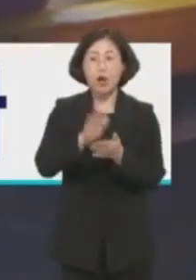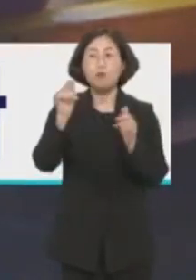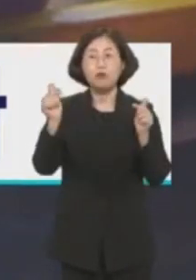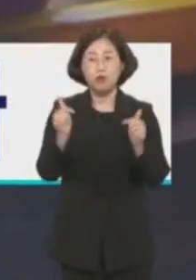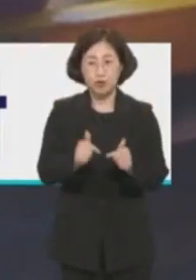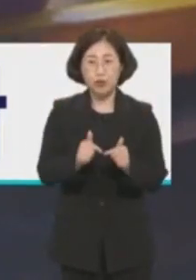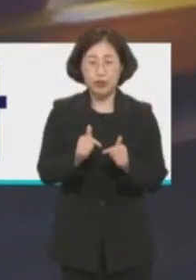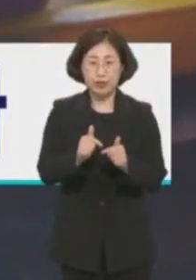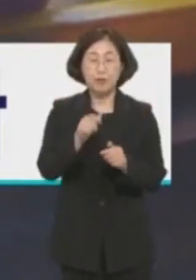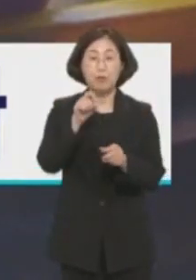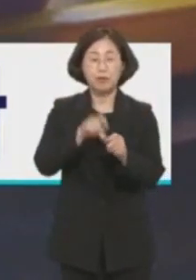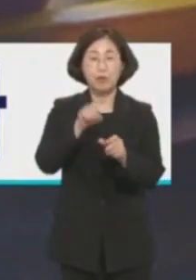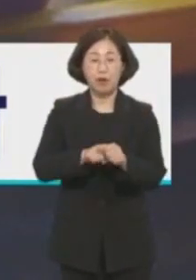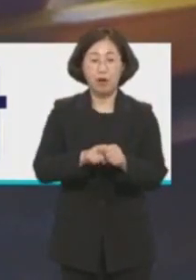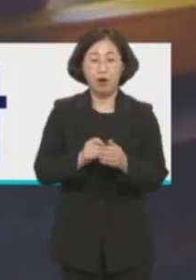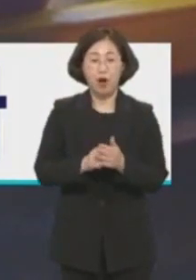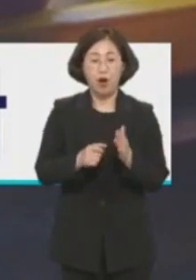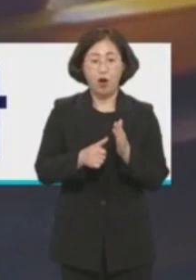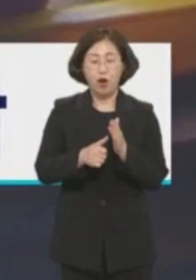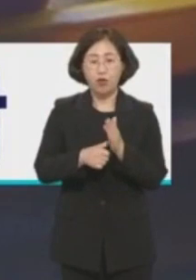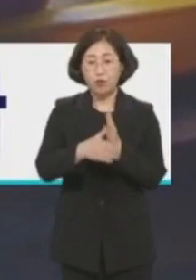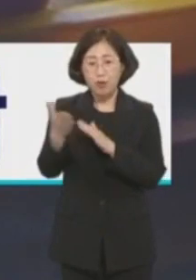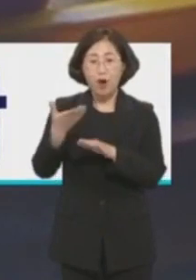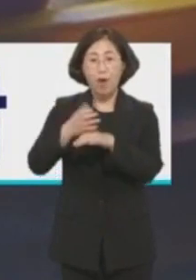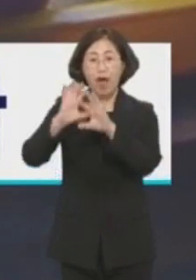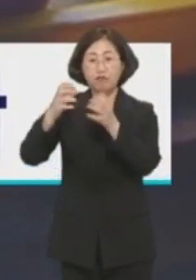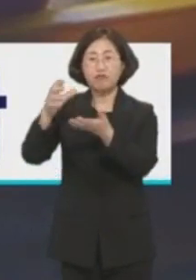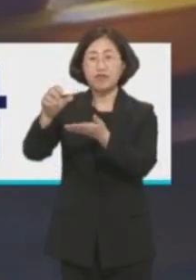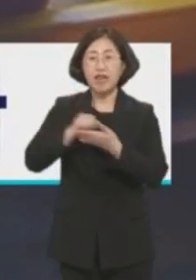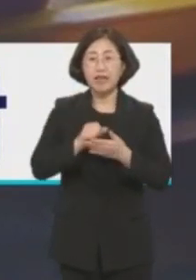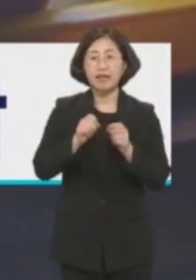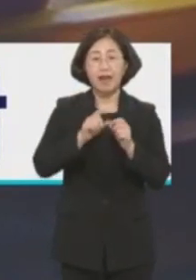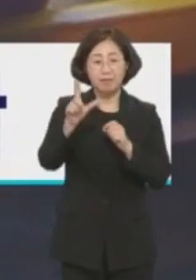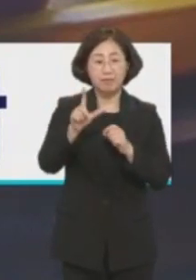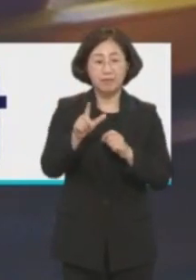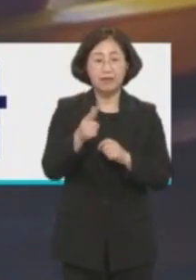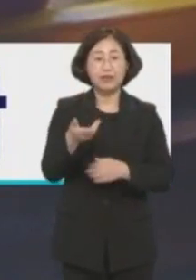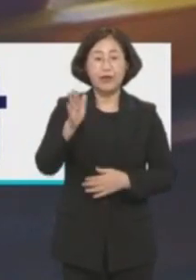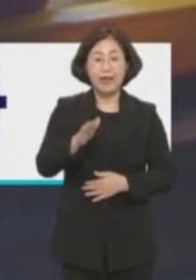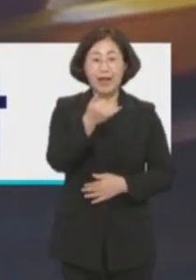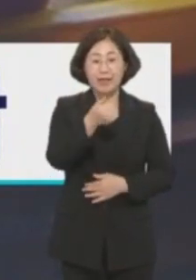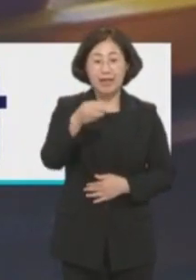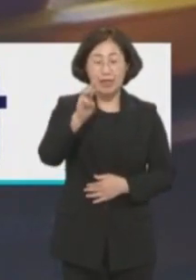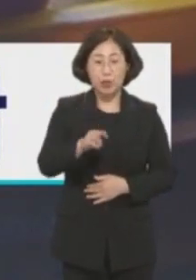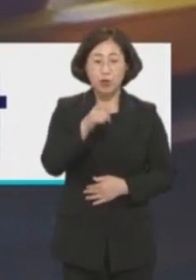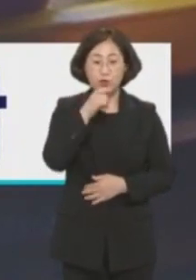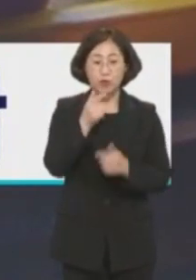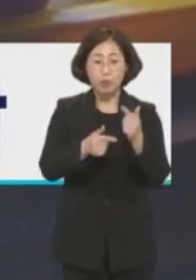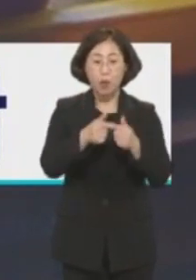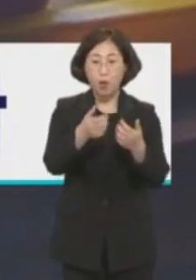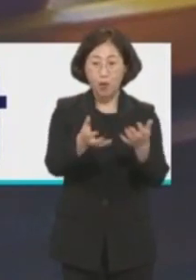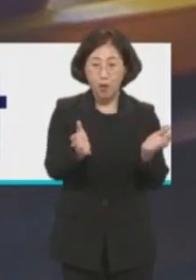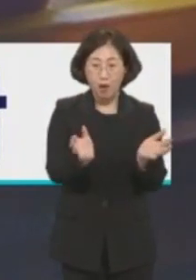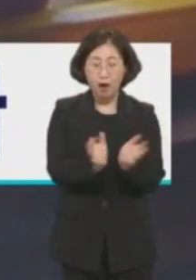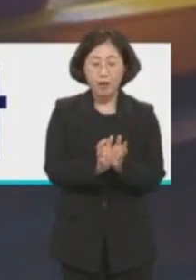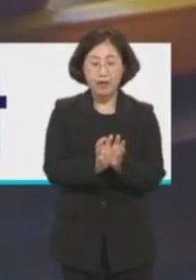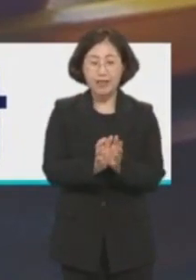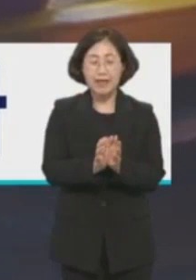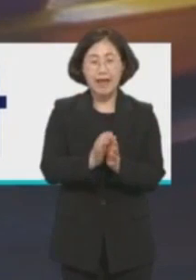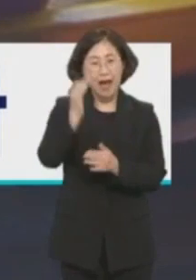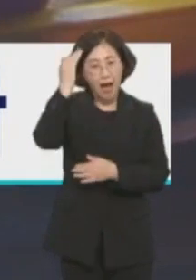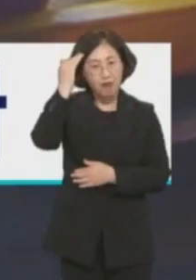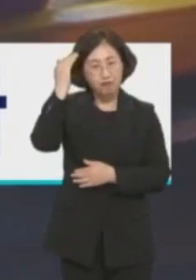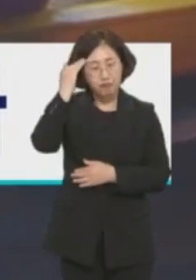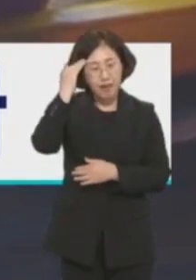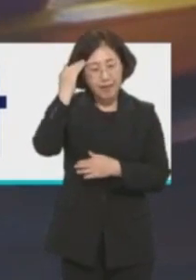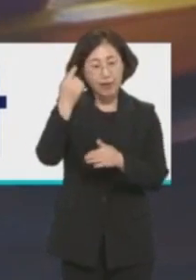노력이 한창인데요. 유명 외국 상품종이 대부분이었는데 세종의 한국수목원 정원관리원이 국내 자생종을